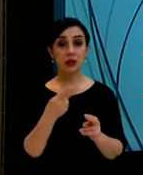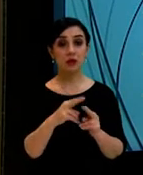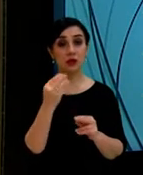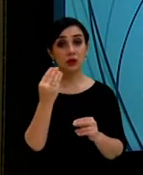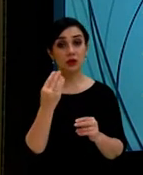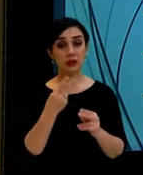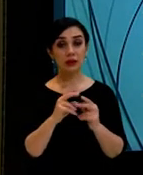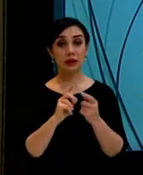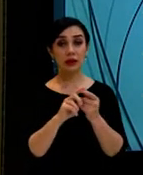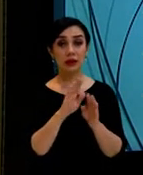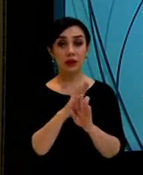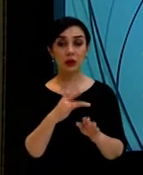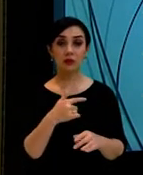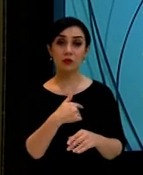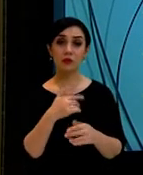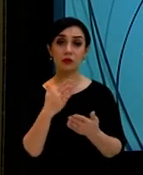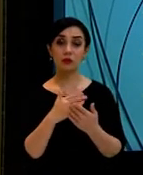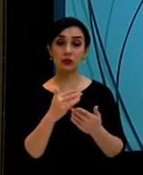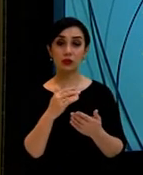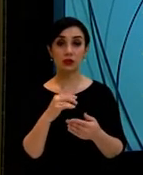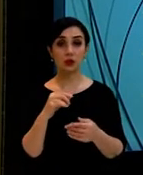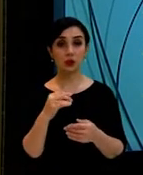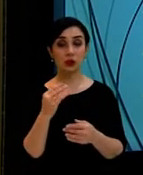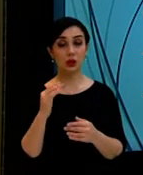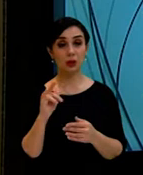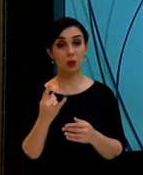Sening gard yuqmagan vijdoning, bolam.